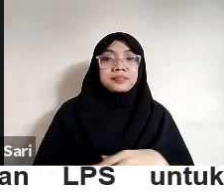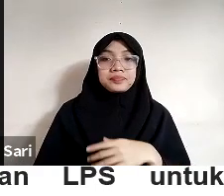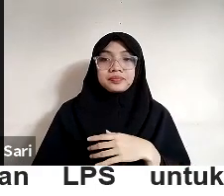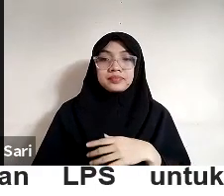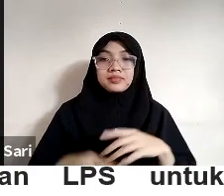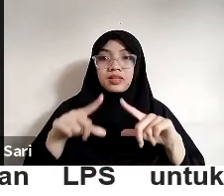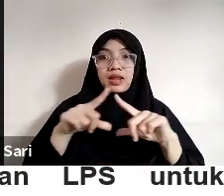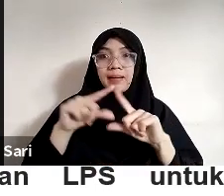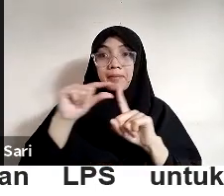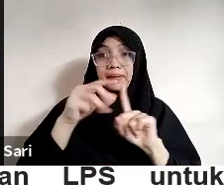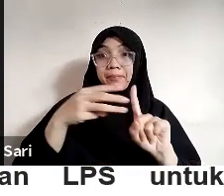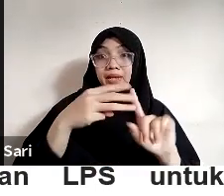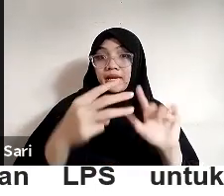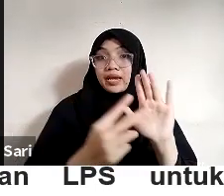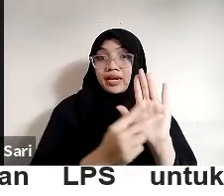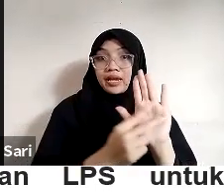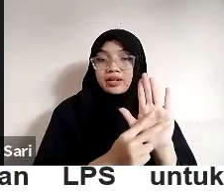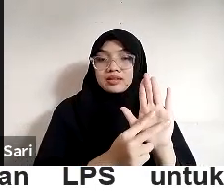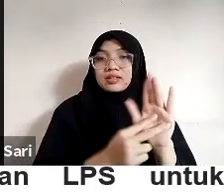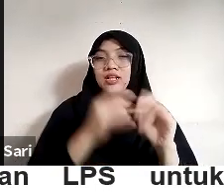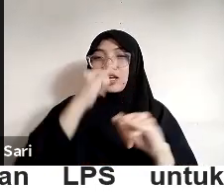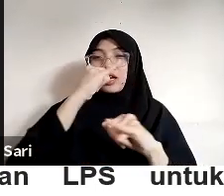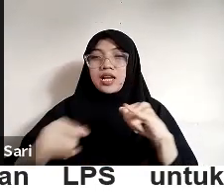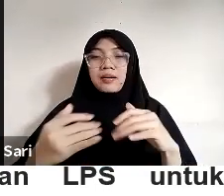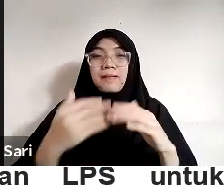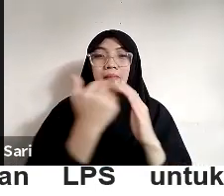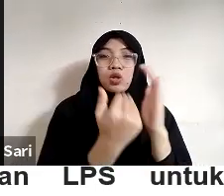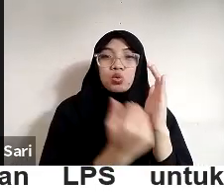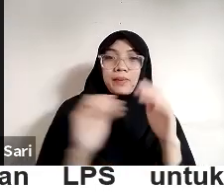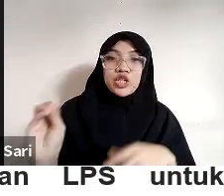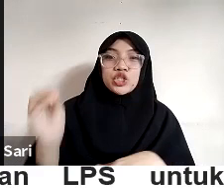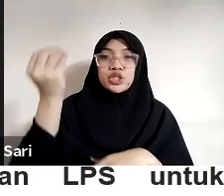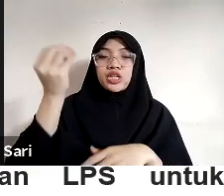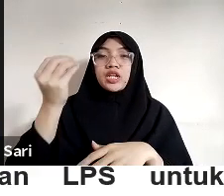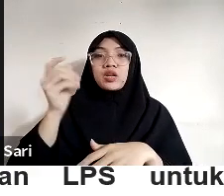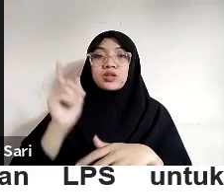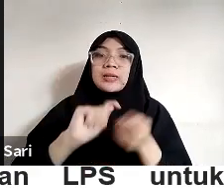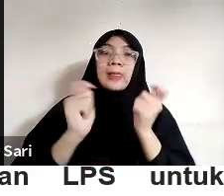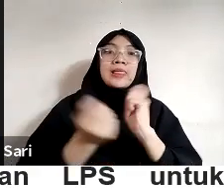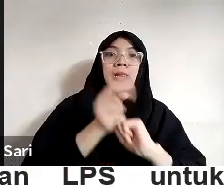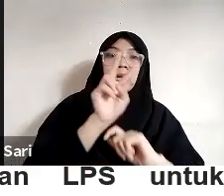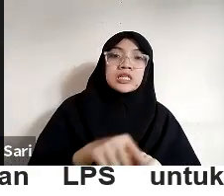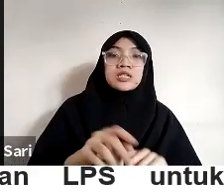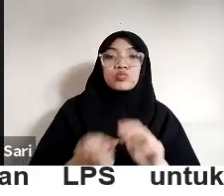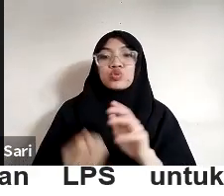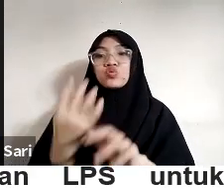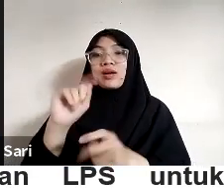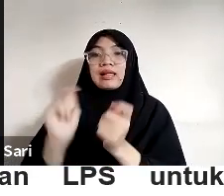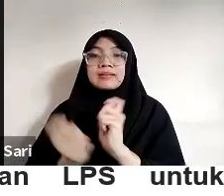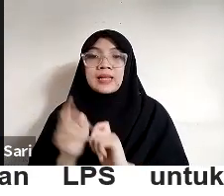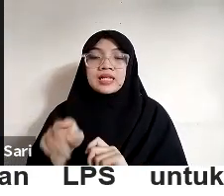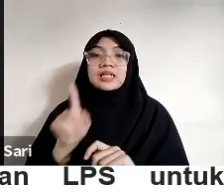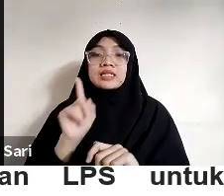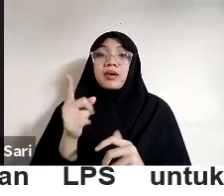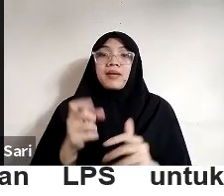APBN ini juga kemudian perpres muncul dan diganti lagi ya, karena memang dalam perkembangannya